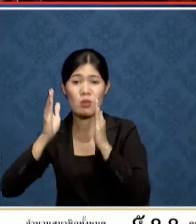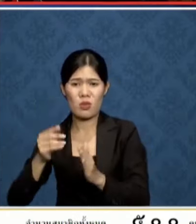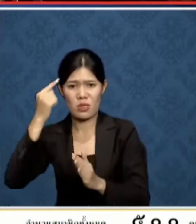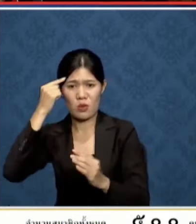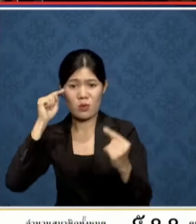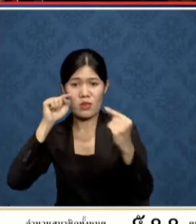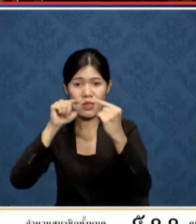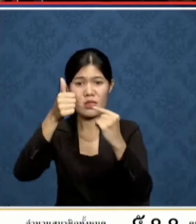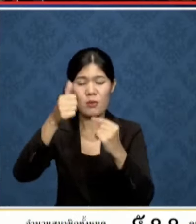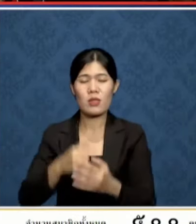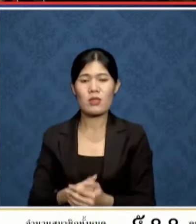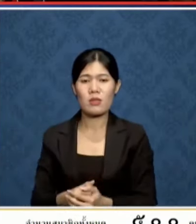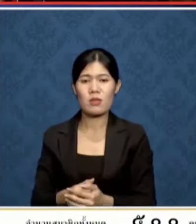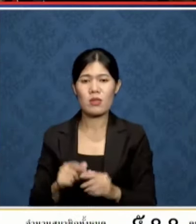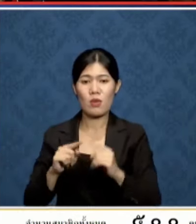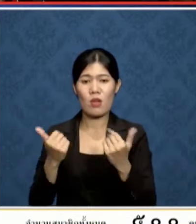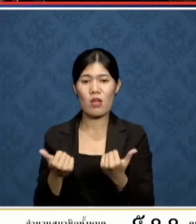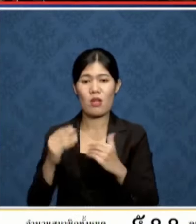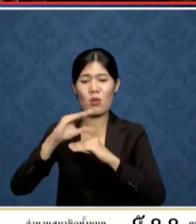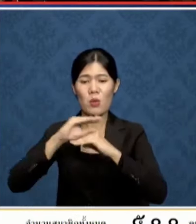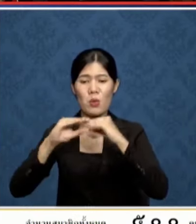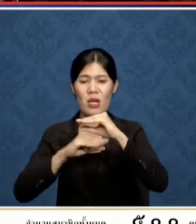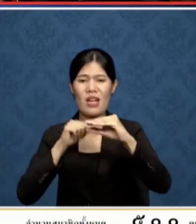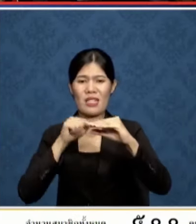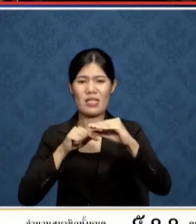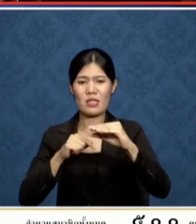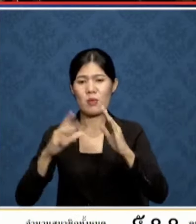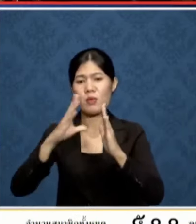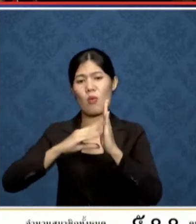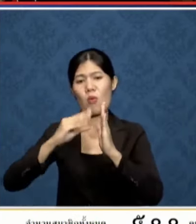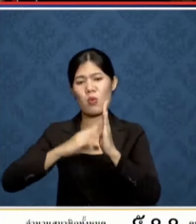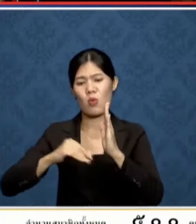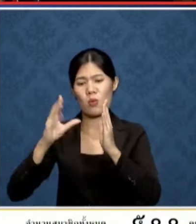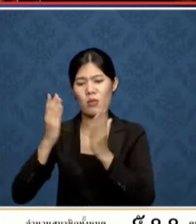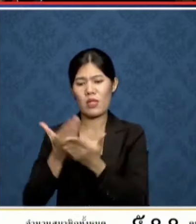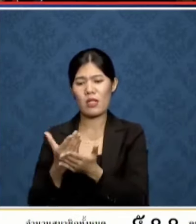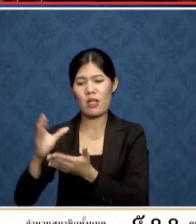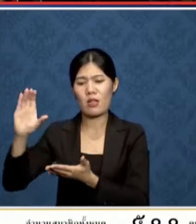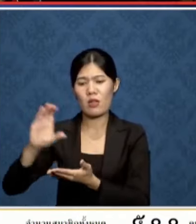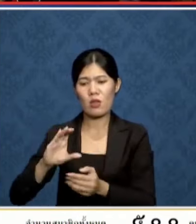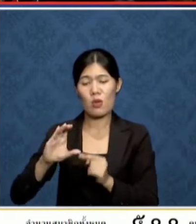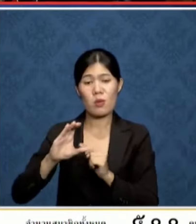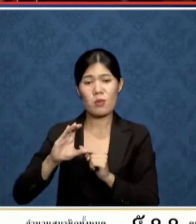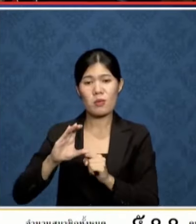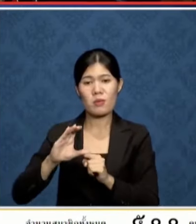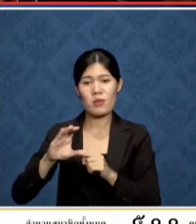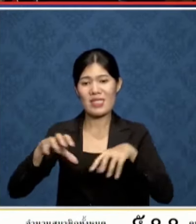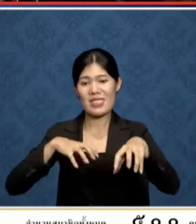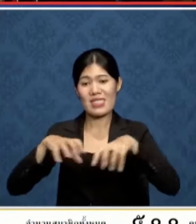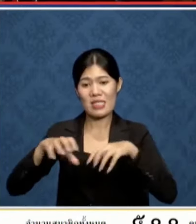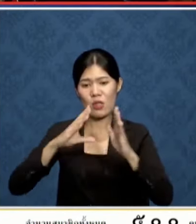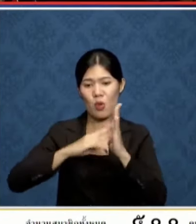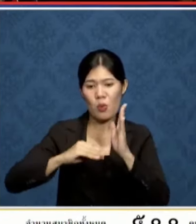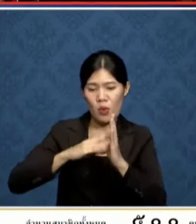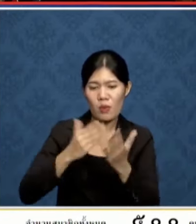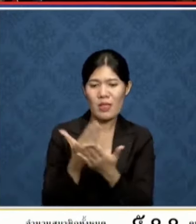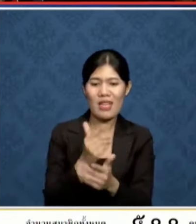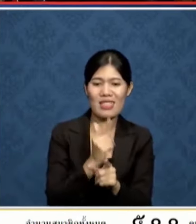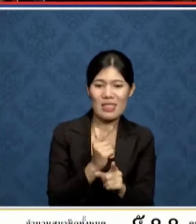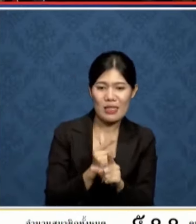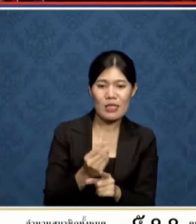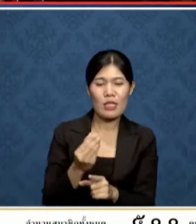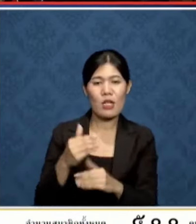ครับมากไปกว่านั้นนะครับโครงการลักษณะแบบนี้เป็นโครงการจัดอบรมนะครับงบประมาณจำนวนมากก็เป็นงดจัดอบรมครับค่าเบียร์เลี้ยงขี่พักยาน